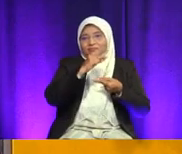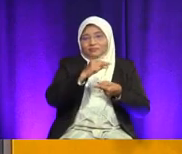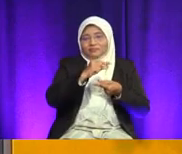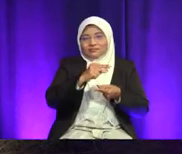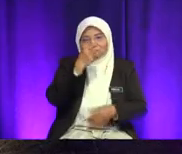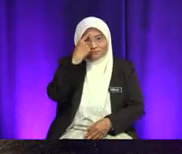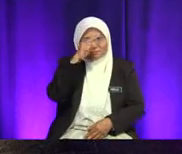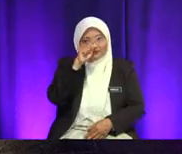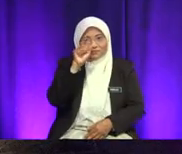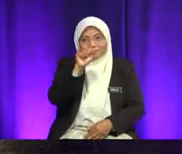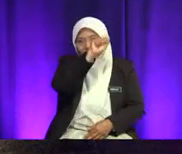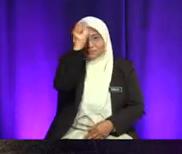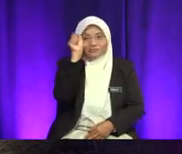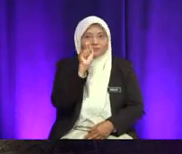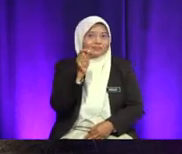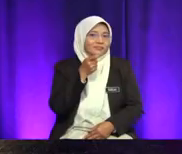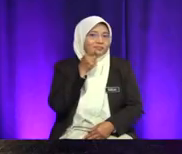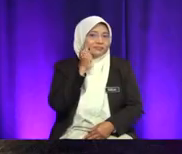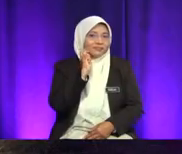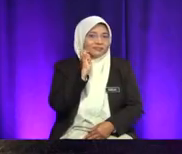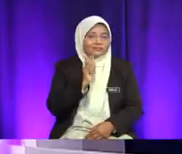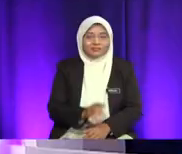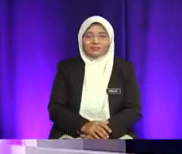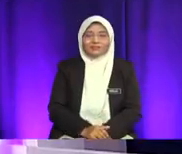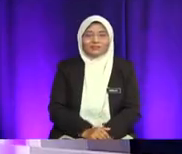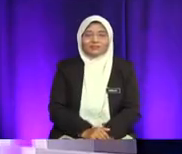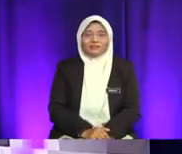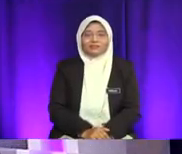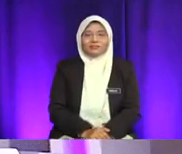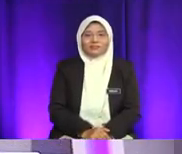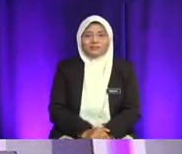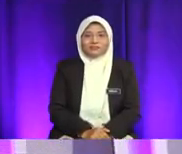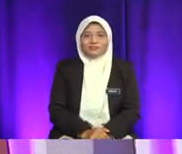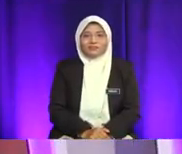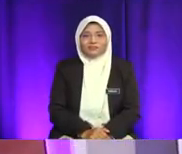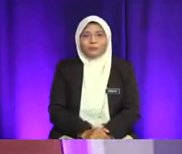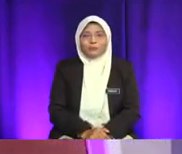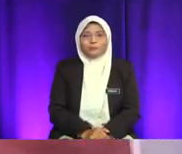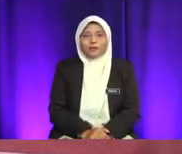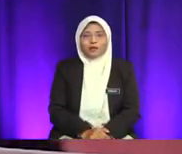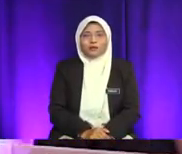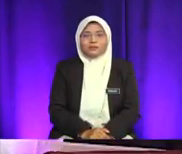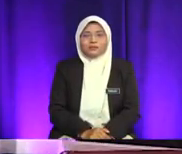dan ini kita berikan hari satu lagi ganjaran